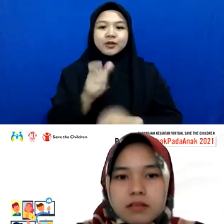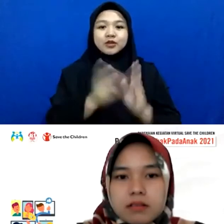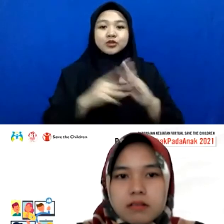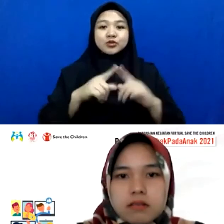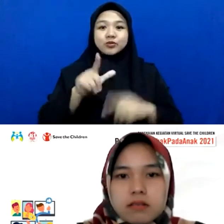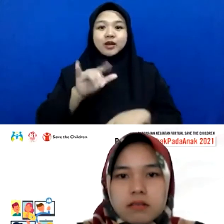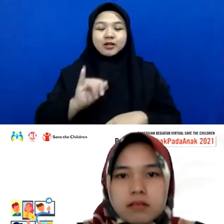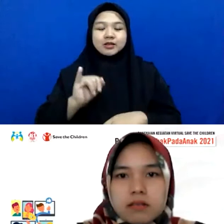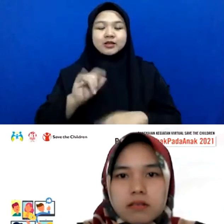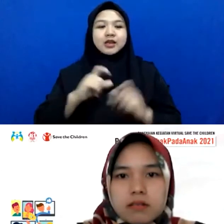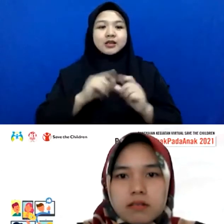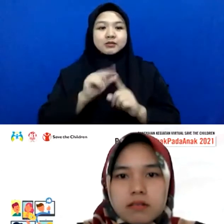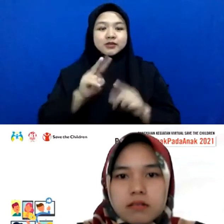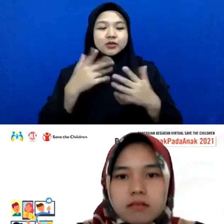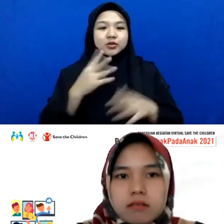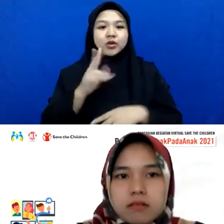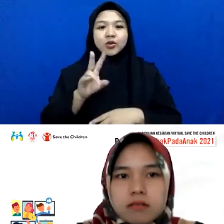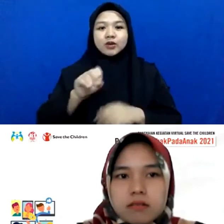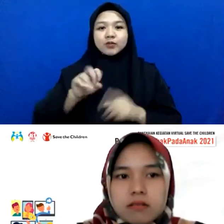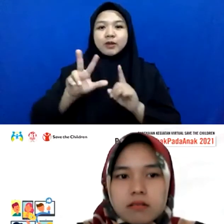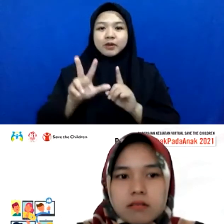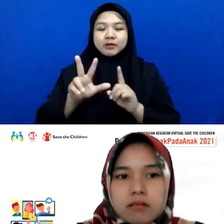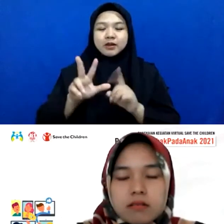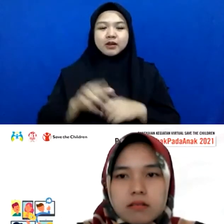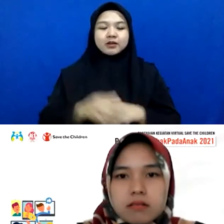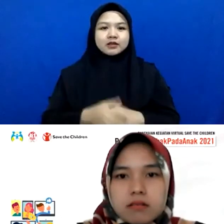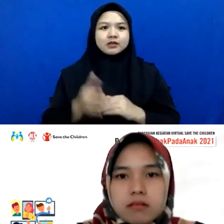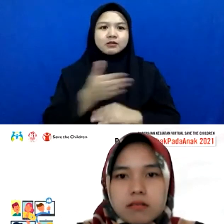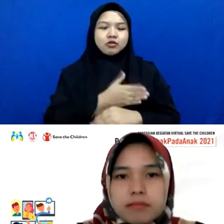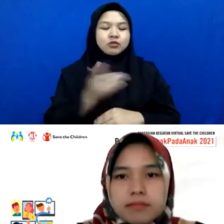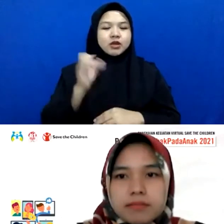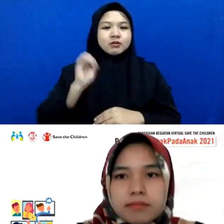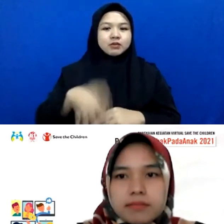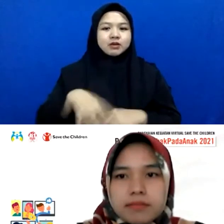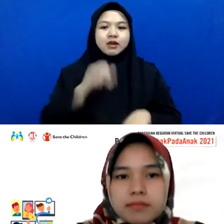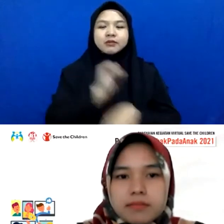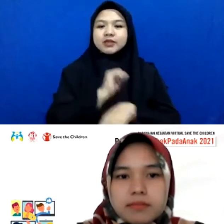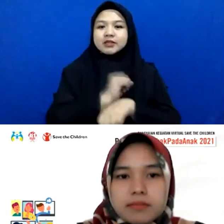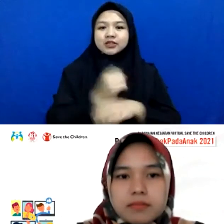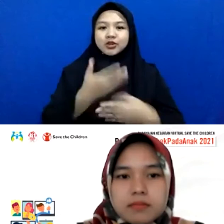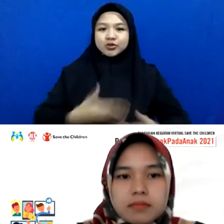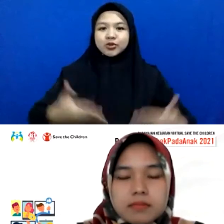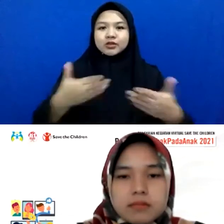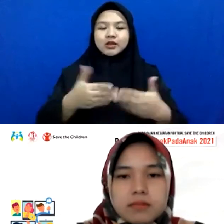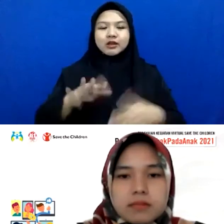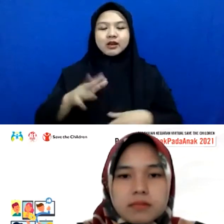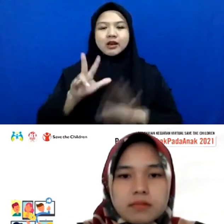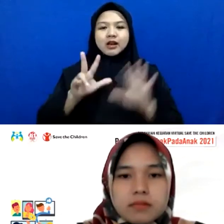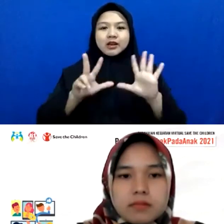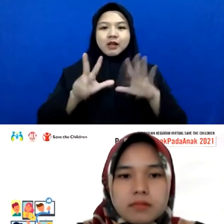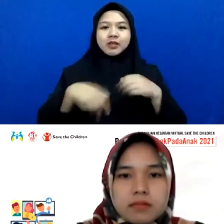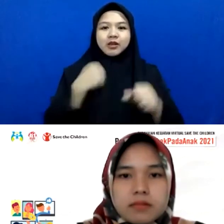menjadi supervisor sejak tahun 2018 dan sebelumnya juga pernah menjadi pekerja sosial selama kurang lebih 8